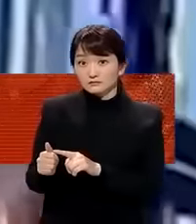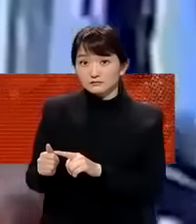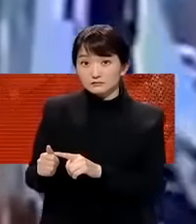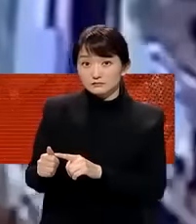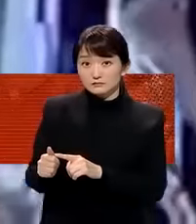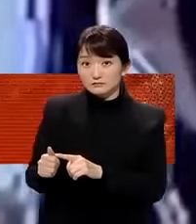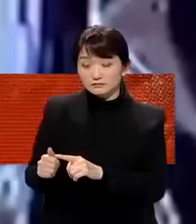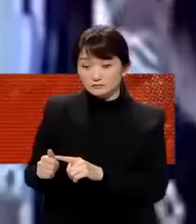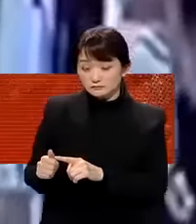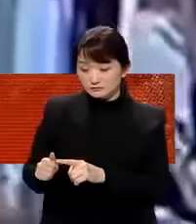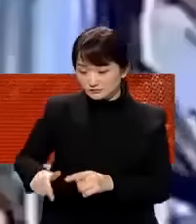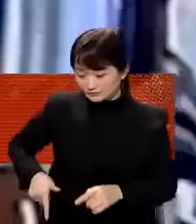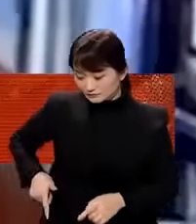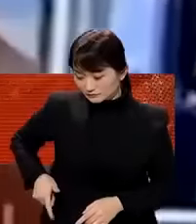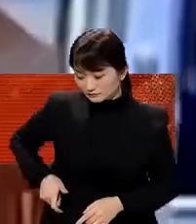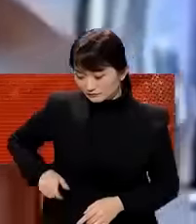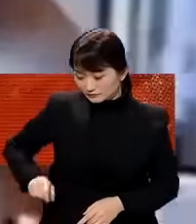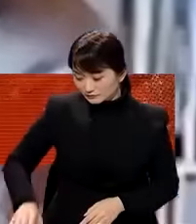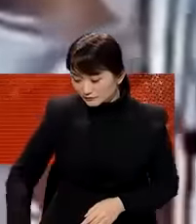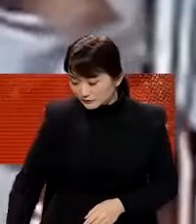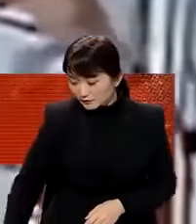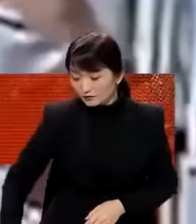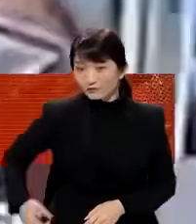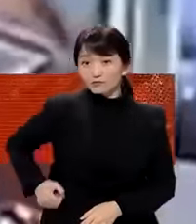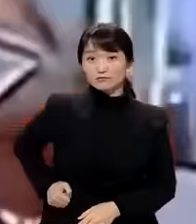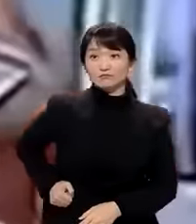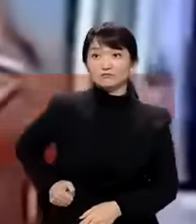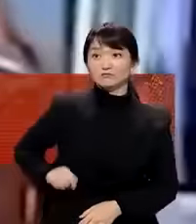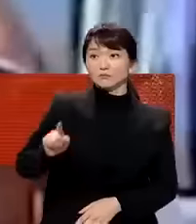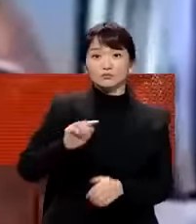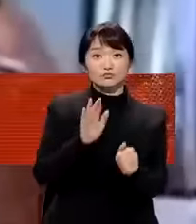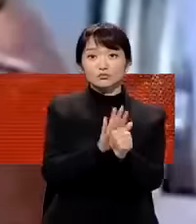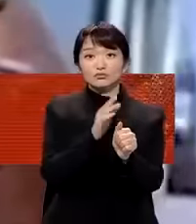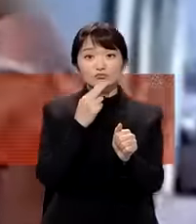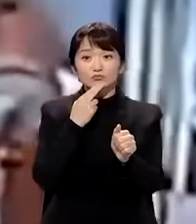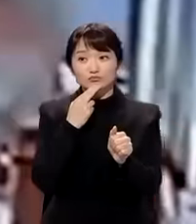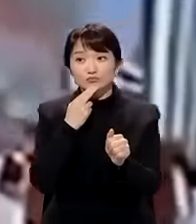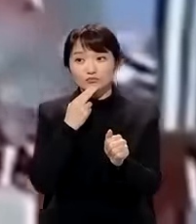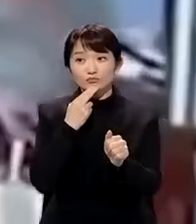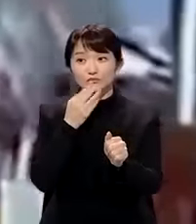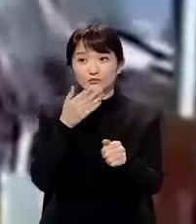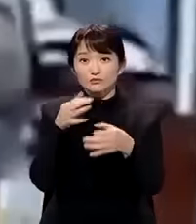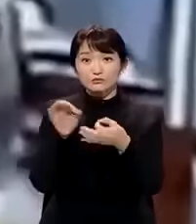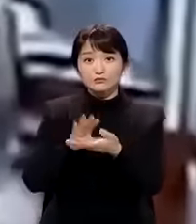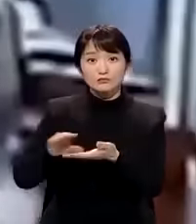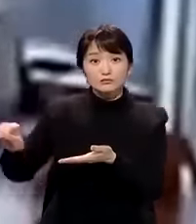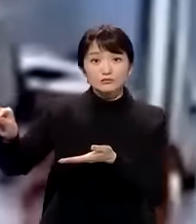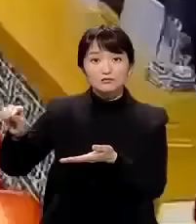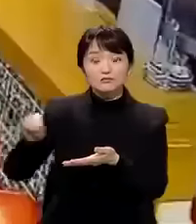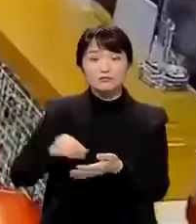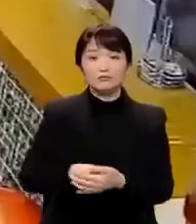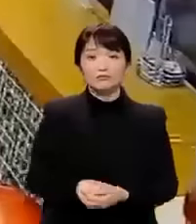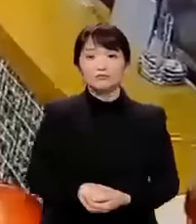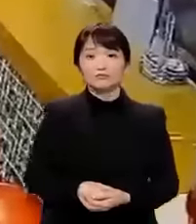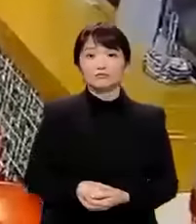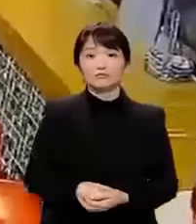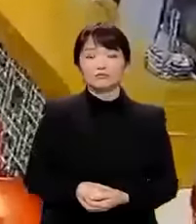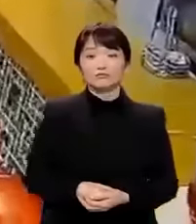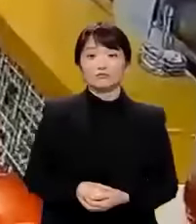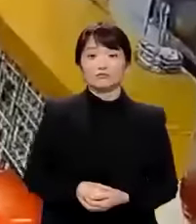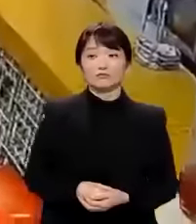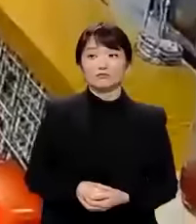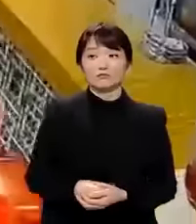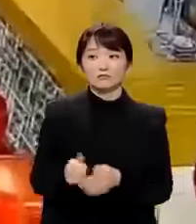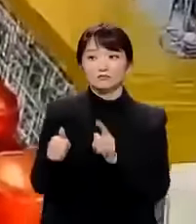바닥에 떨어진 자신의 총을 쓱 챙기고 아무 조치도 없이 그대로이 식당을 빠져나갔습니다 야네 결국 경찰은